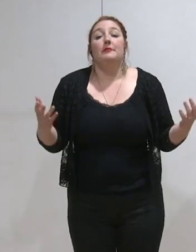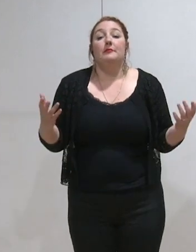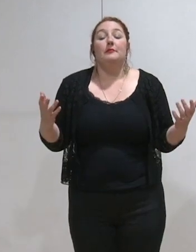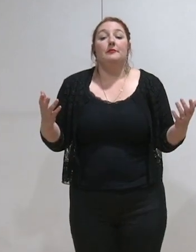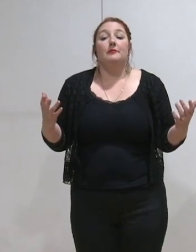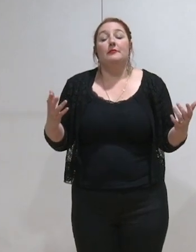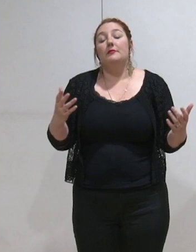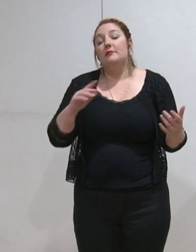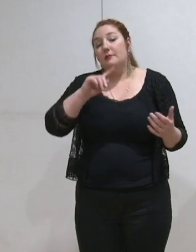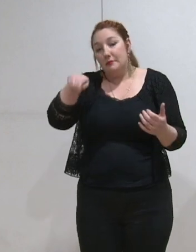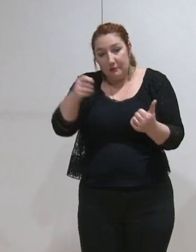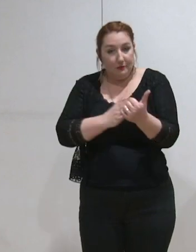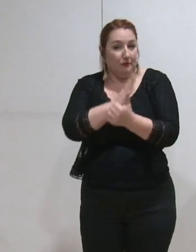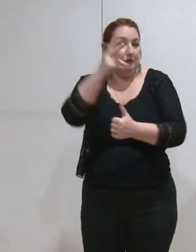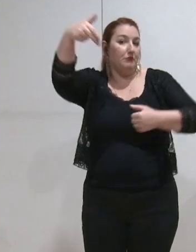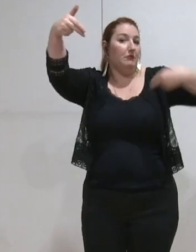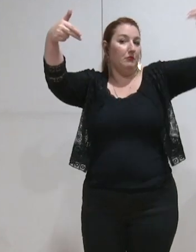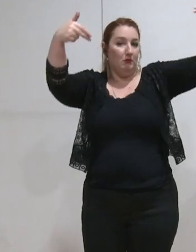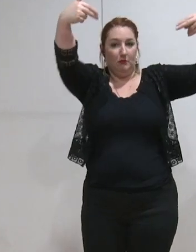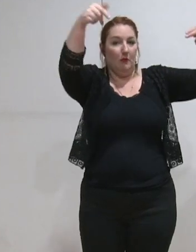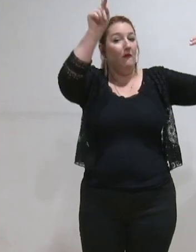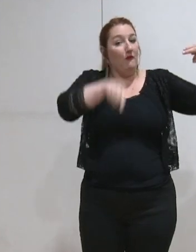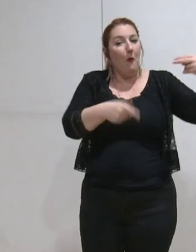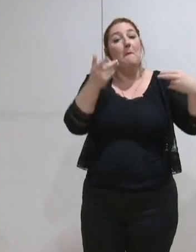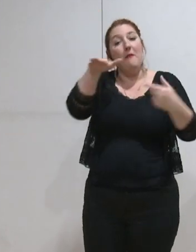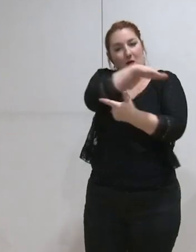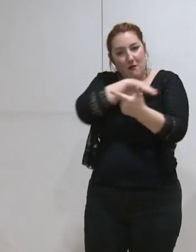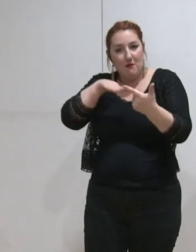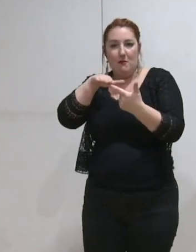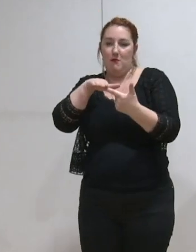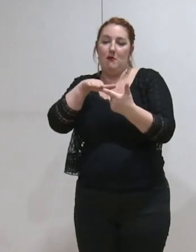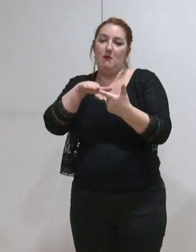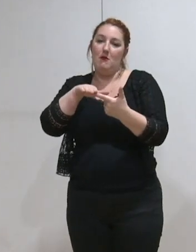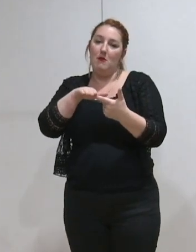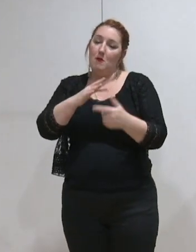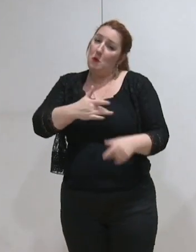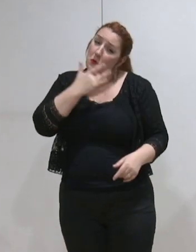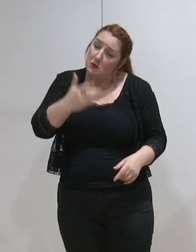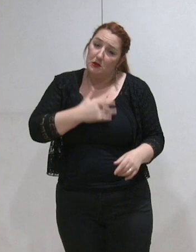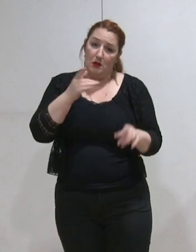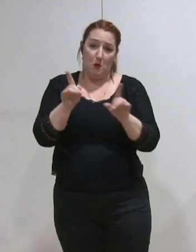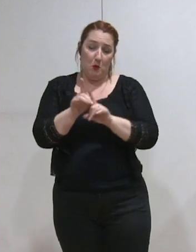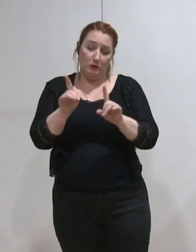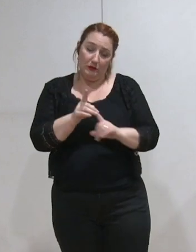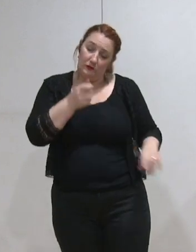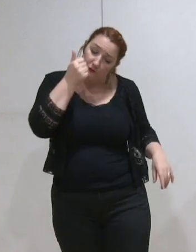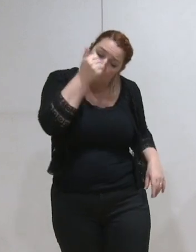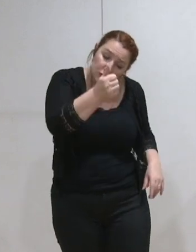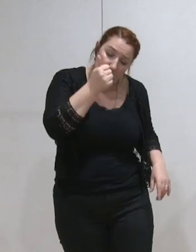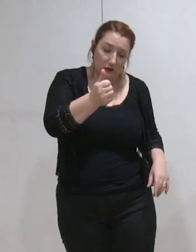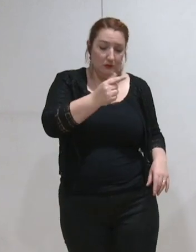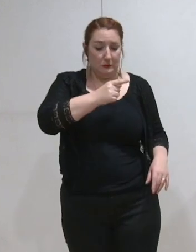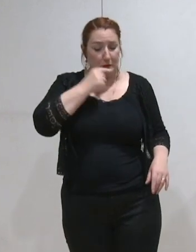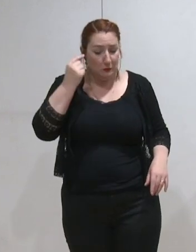être que sur ce champ-là nous croyons qu'il est utile que vous rappeliez Monsieur le